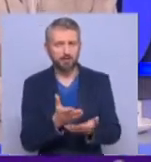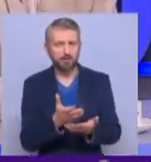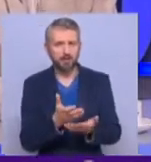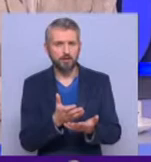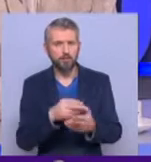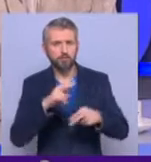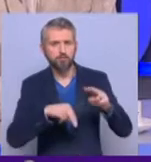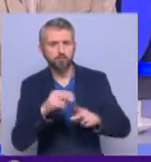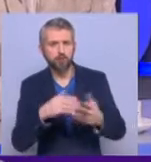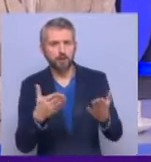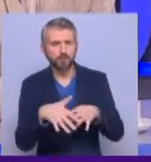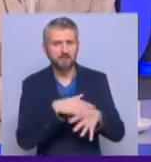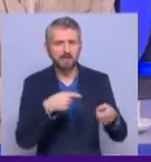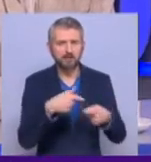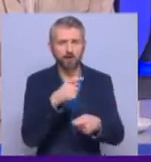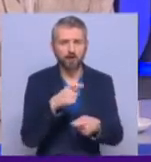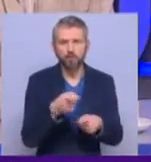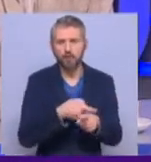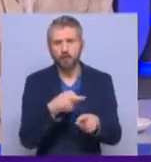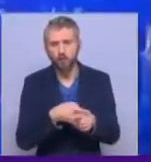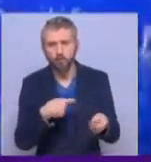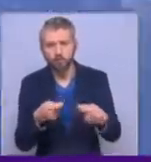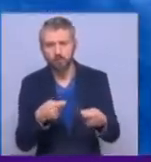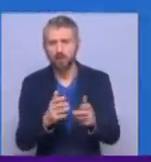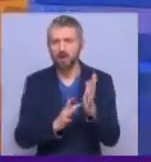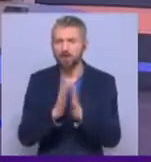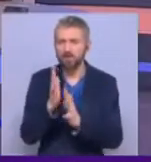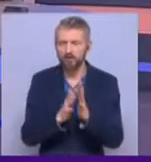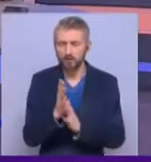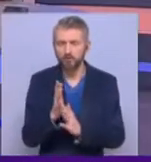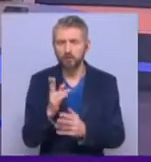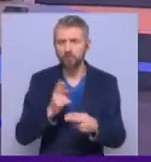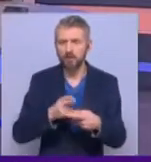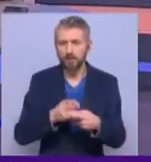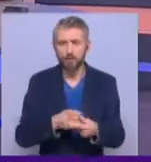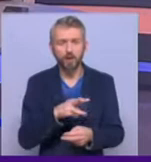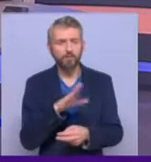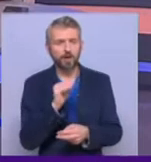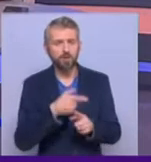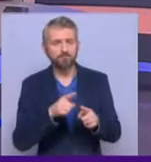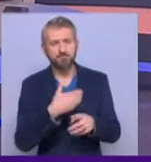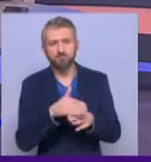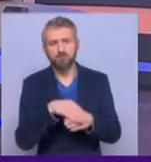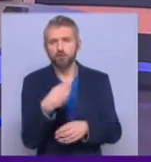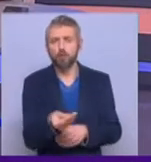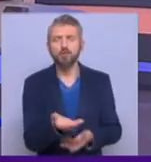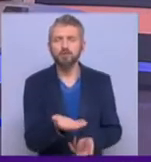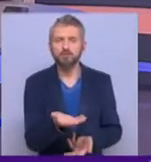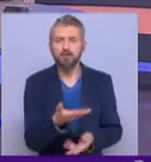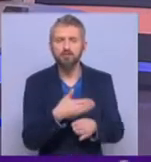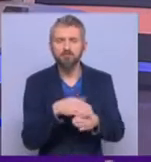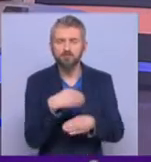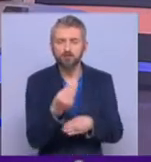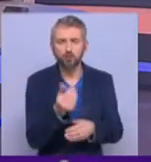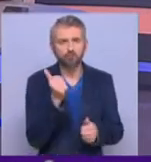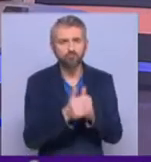у побудові якихось ринків, там, газу, картоплі, там, чи лісу, там, лісу чи да, металу. МВФ – це є кредитор. Так. Кредитор дуже